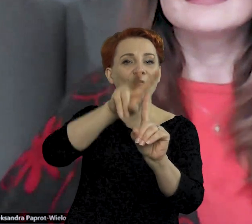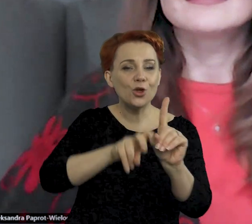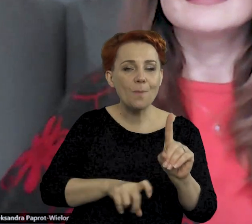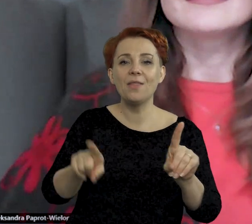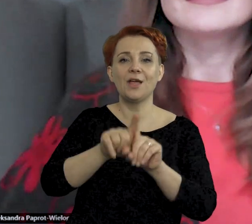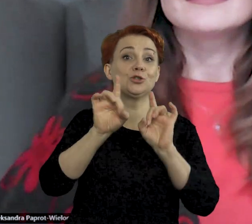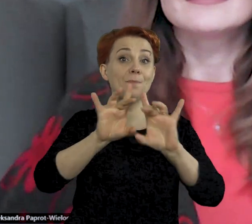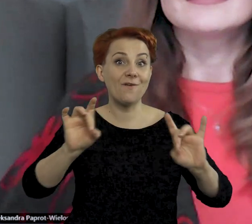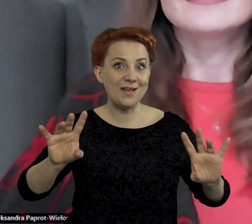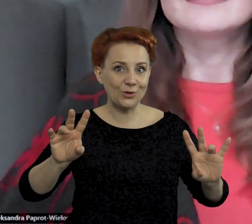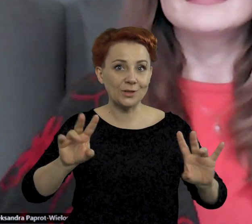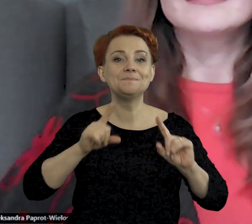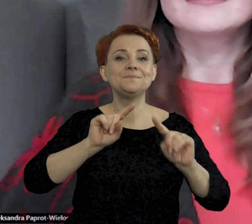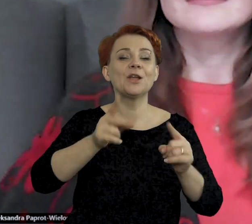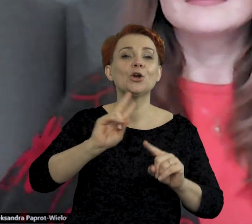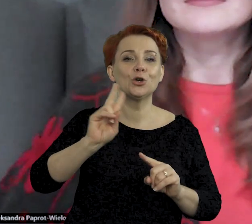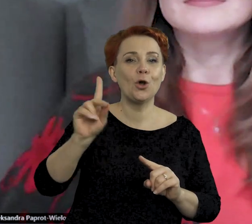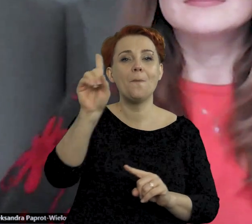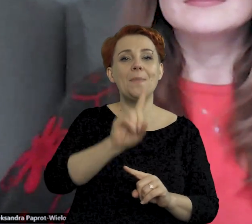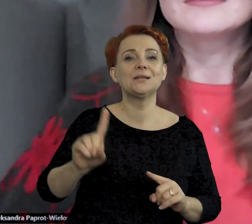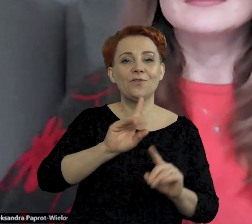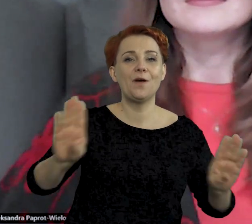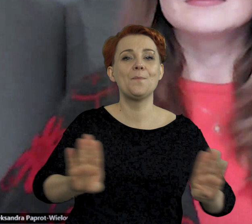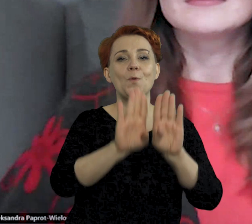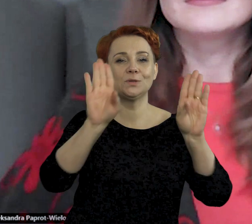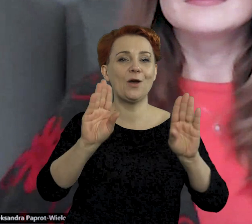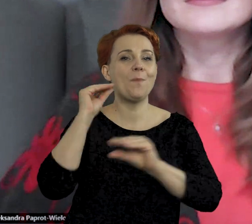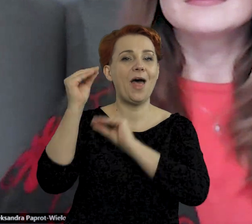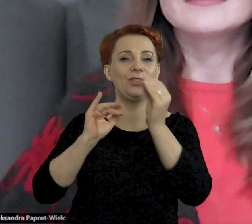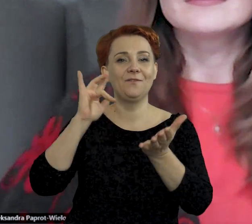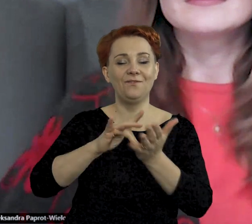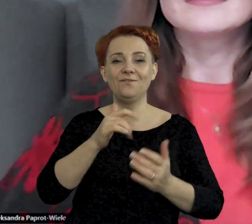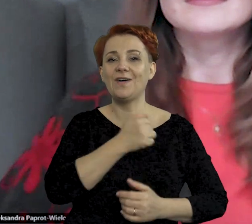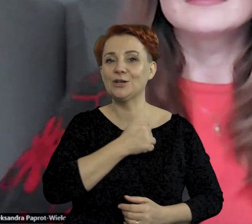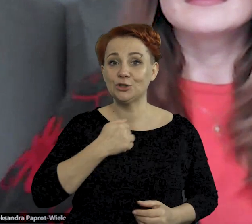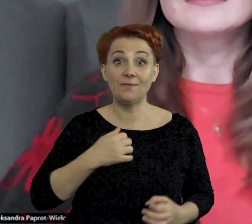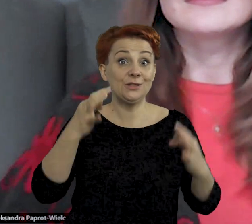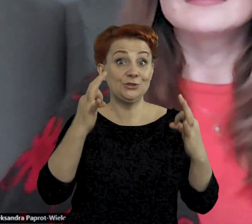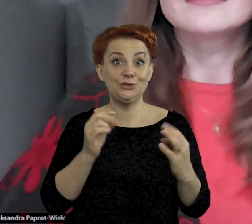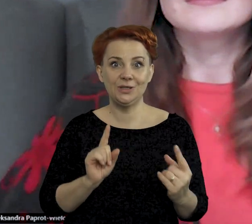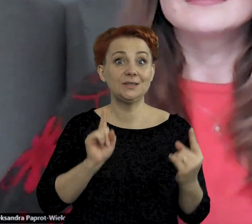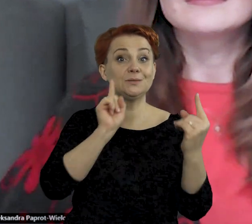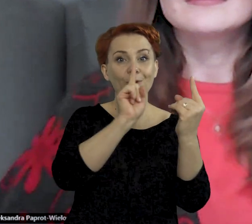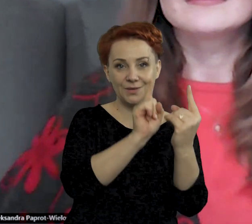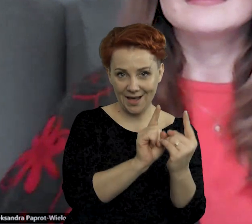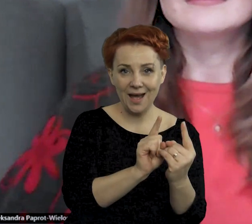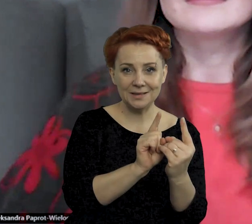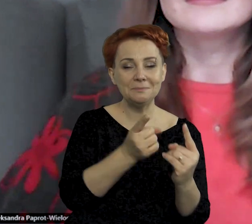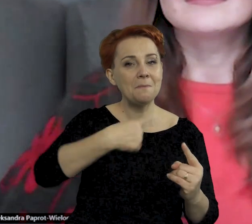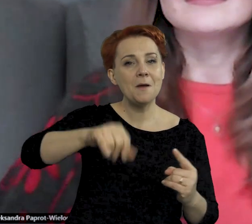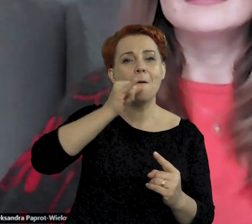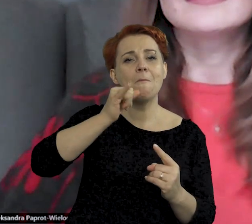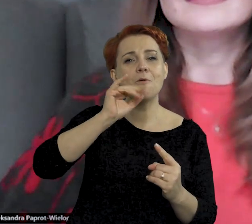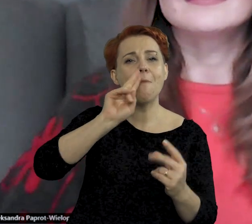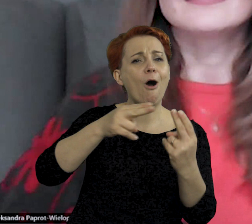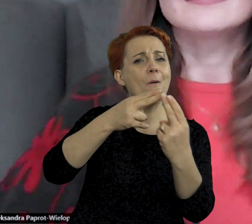profesorki zorganizowanej przez Państwowe Muzeum Etnograficzne w Warszawie. Podczas dzisiejszego spotkania spróbujemy sobie